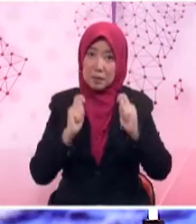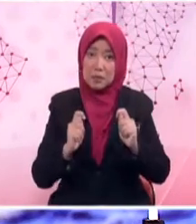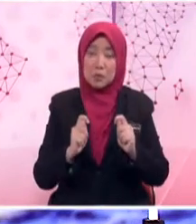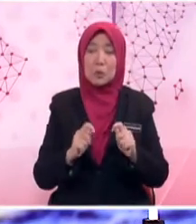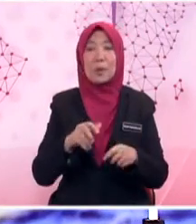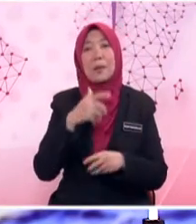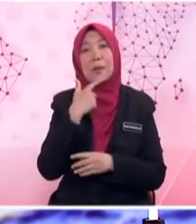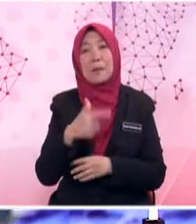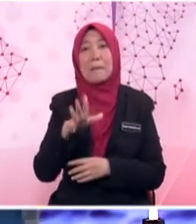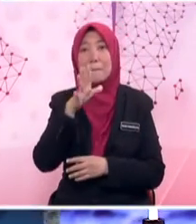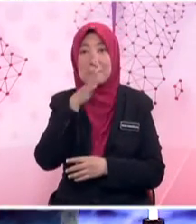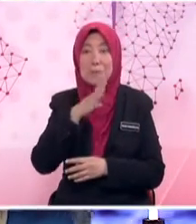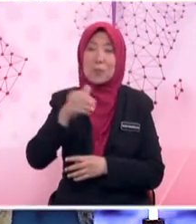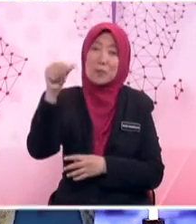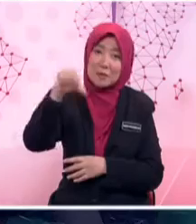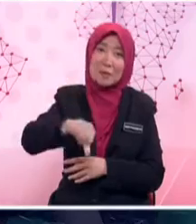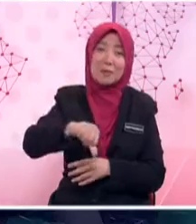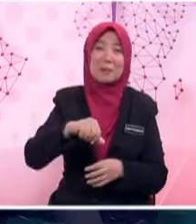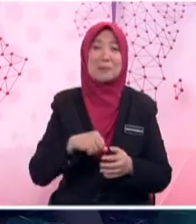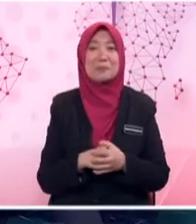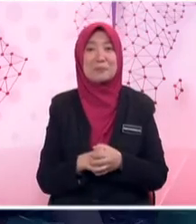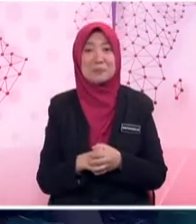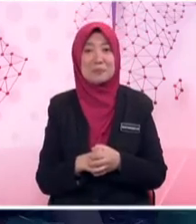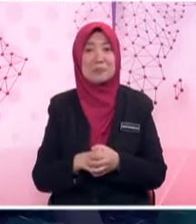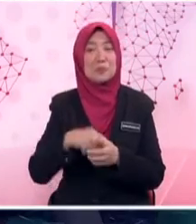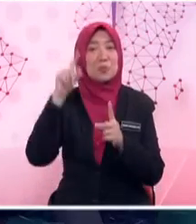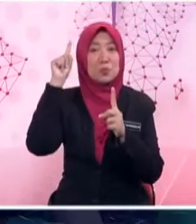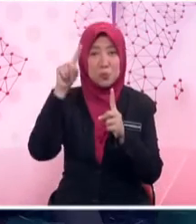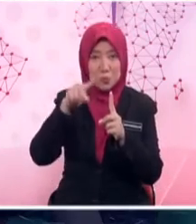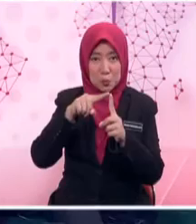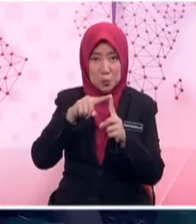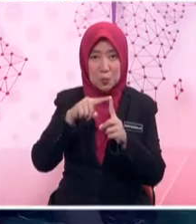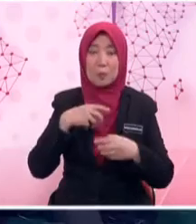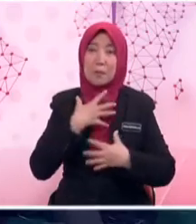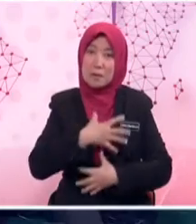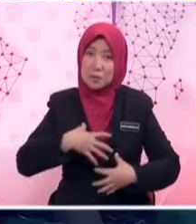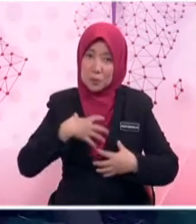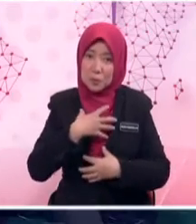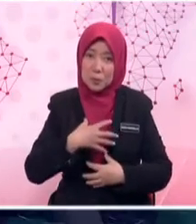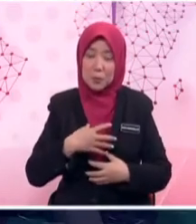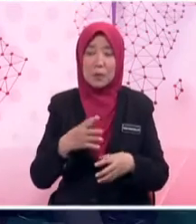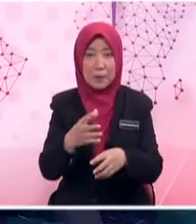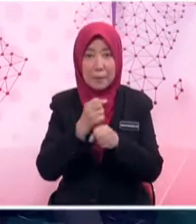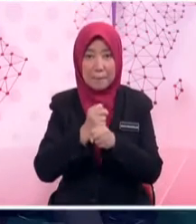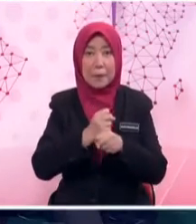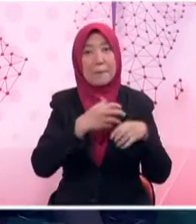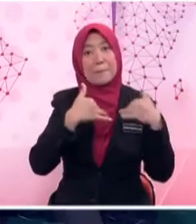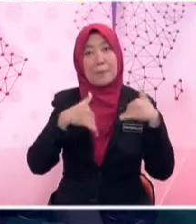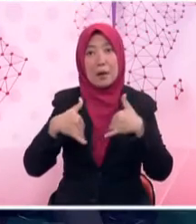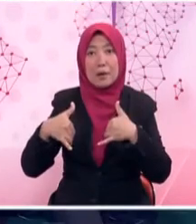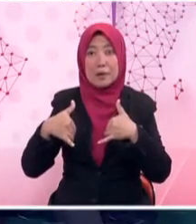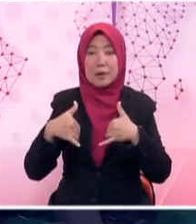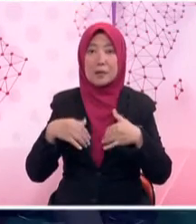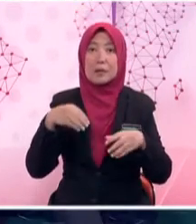ibunya. Gitulah. Betul. Saya setuju sangat, cikgu. Memang seronok kan kalau dapat bermain. Lepas tu kita dapat